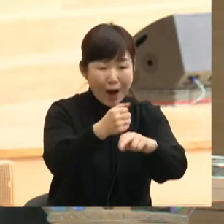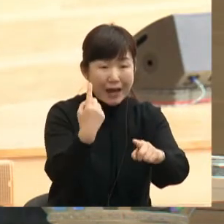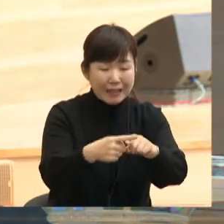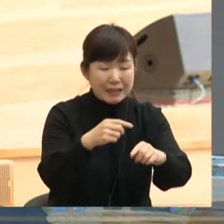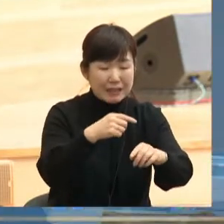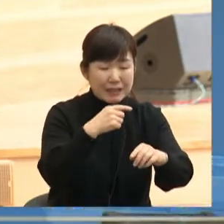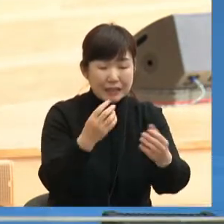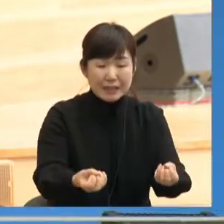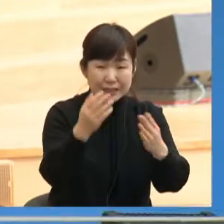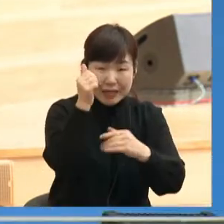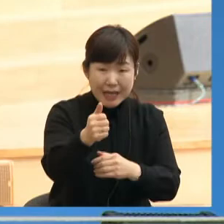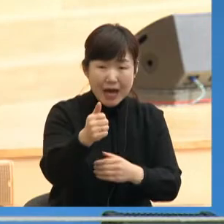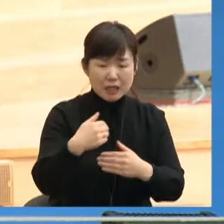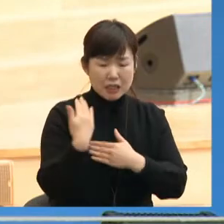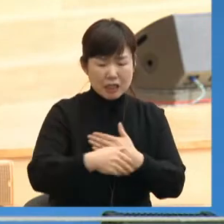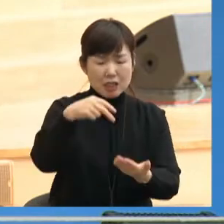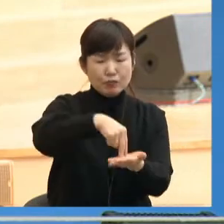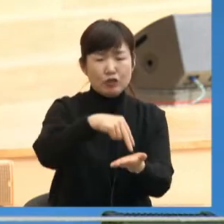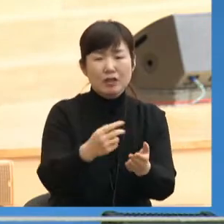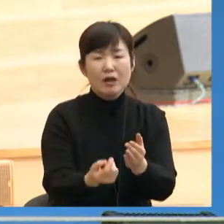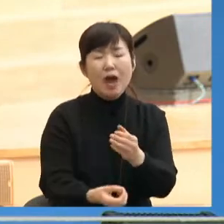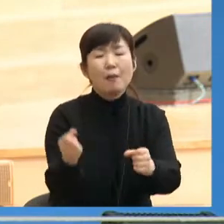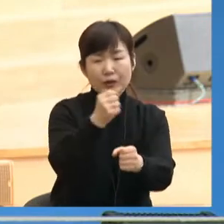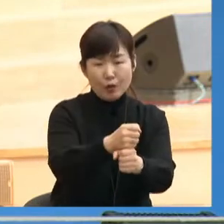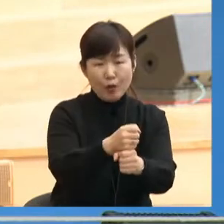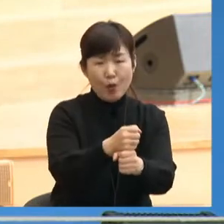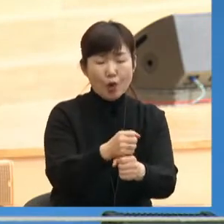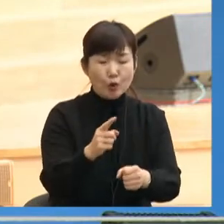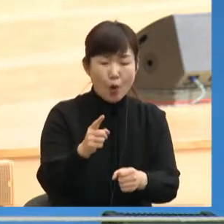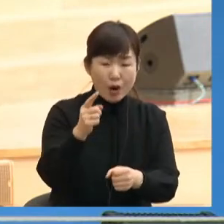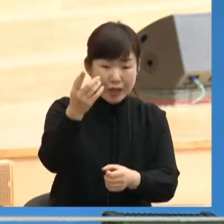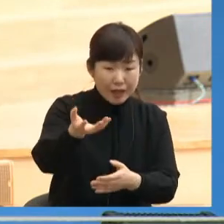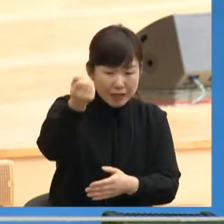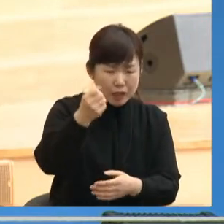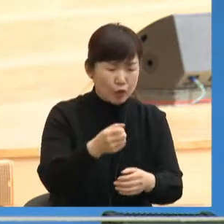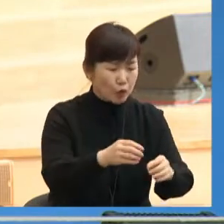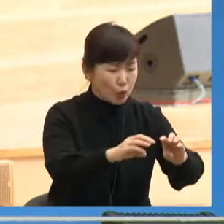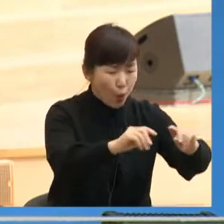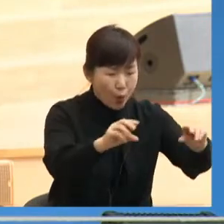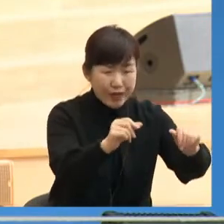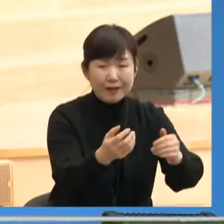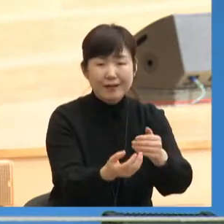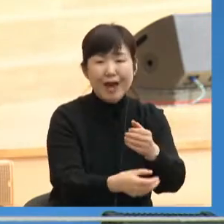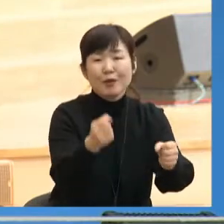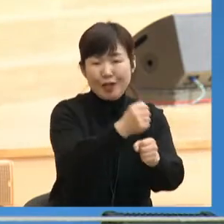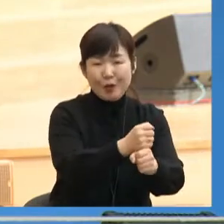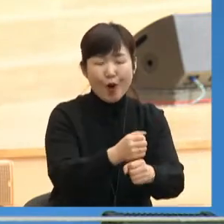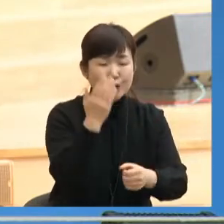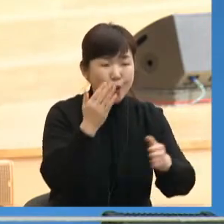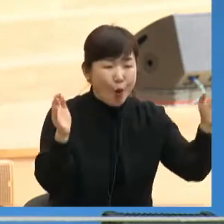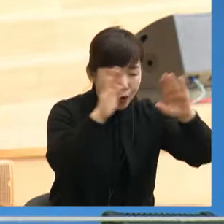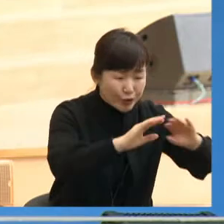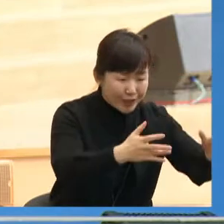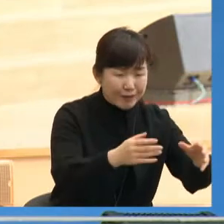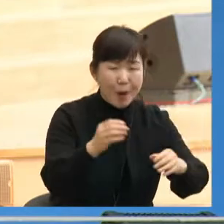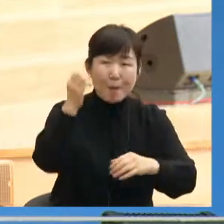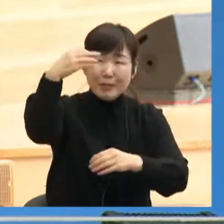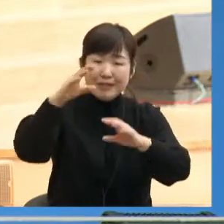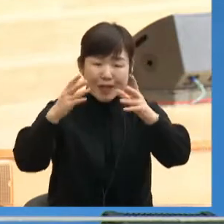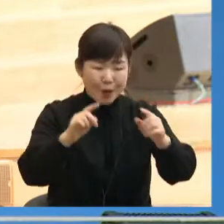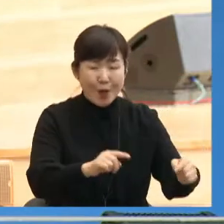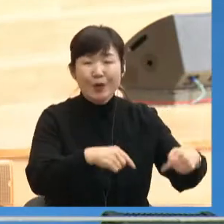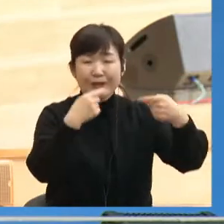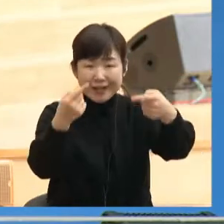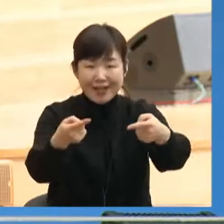뭐가 회복됐죠? 신분이 회복되었습니다. 소유된 백성으로 그의 토지가 회복되었고 어두운 나라에서 빛의 나라로 들어가는